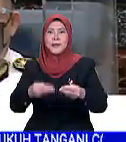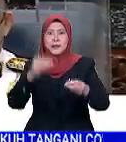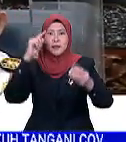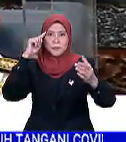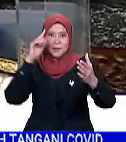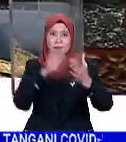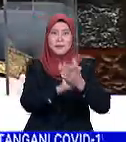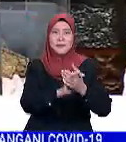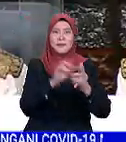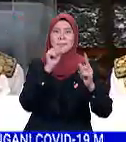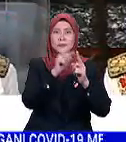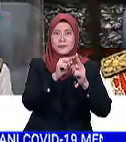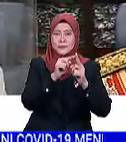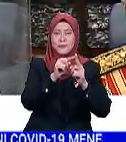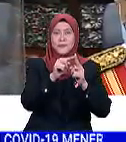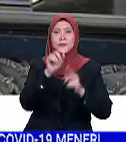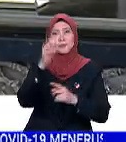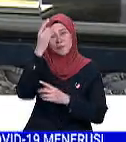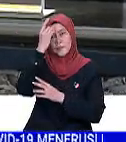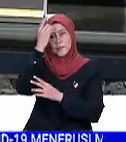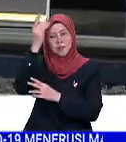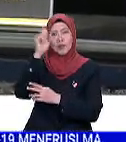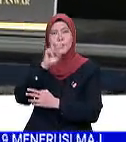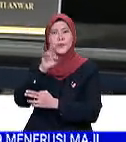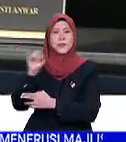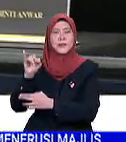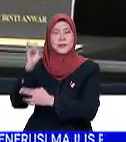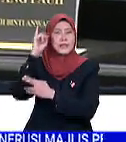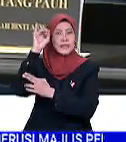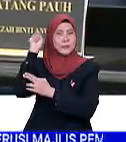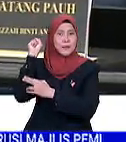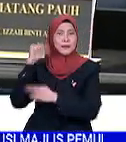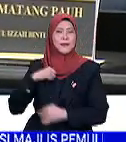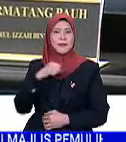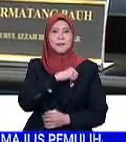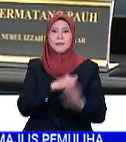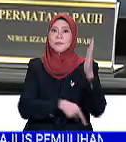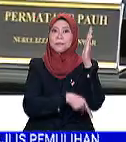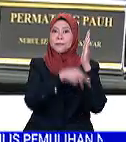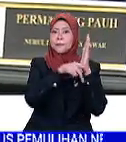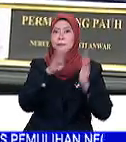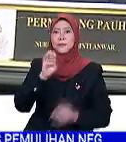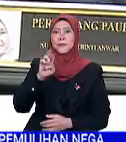kepercayaan kepada Yang Amat Berhormat Datuk Seri Ismail Sabri Yaakob, Ahli Parlimen Beliau.